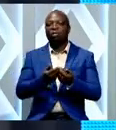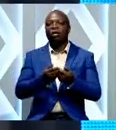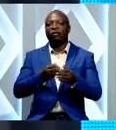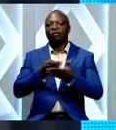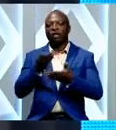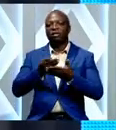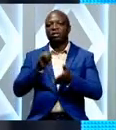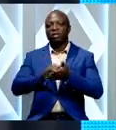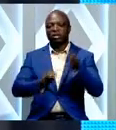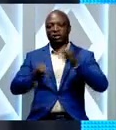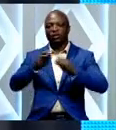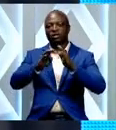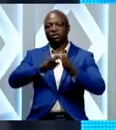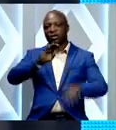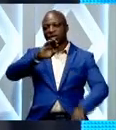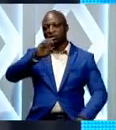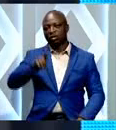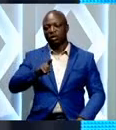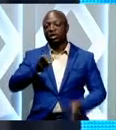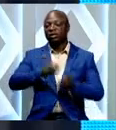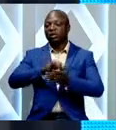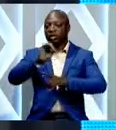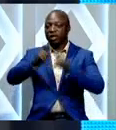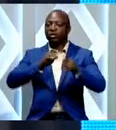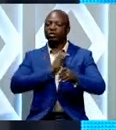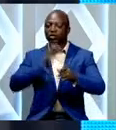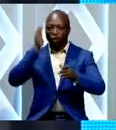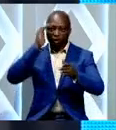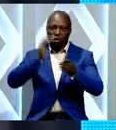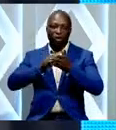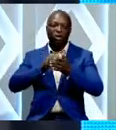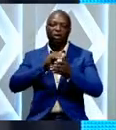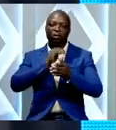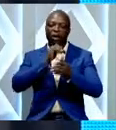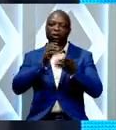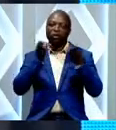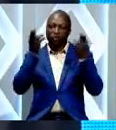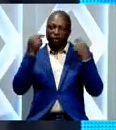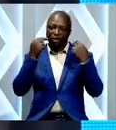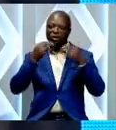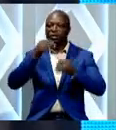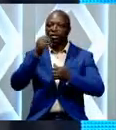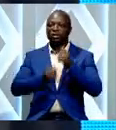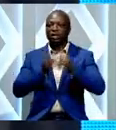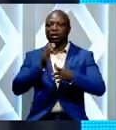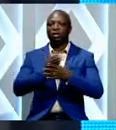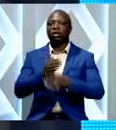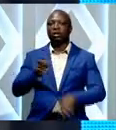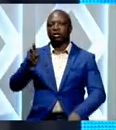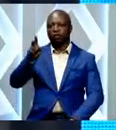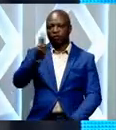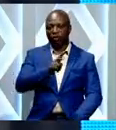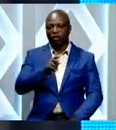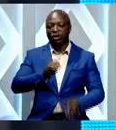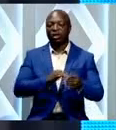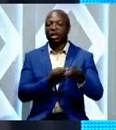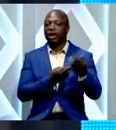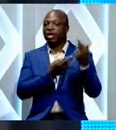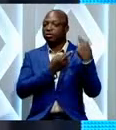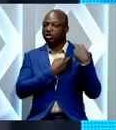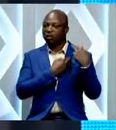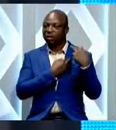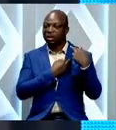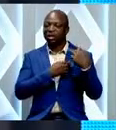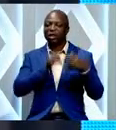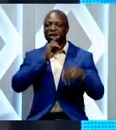investissements. Cette question, je le reconnais, n'est pas nouvelle. Chacun d'entre nous, dans la responsabilité qui